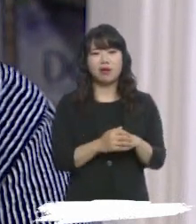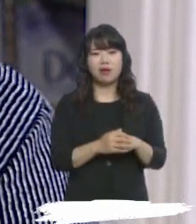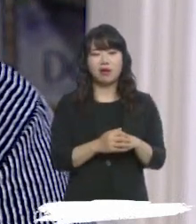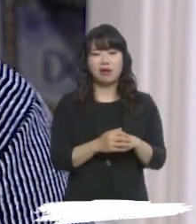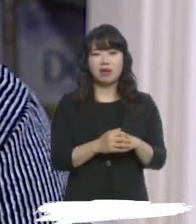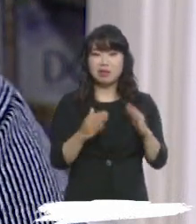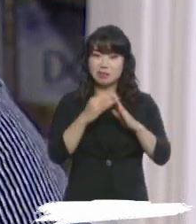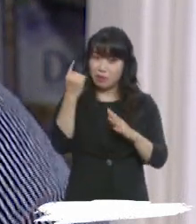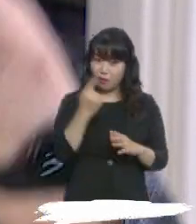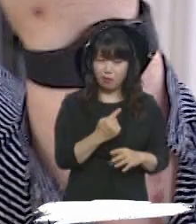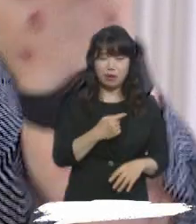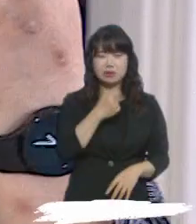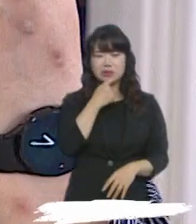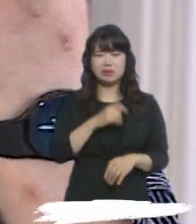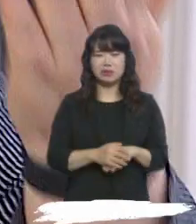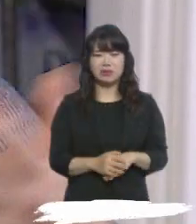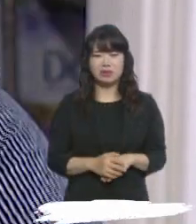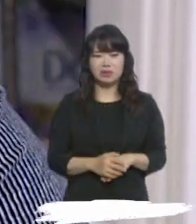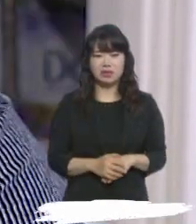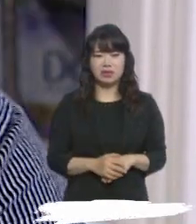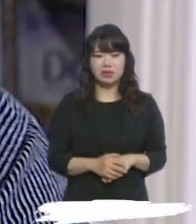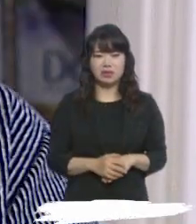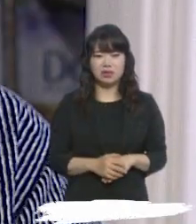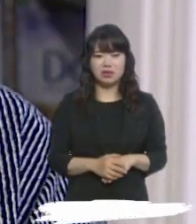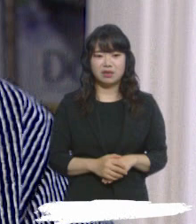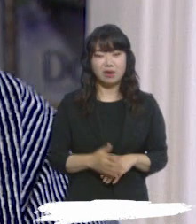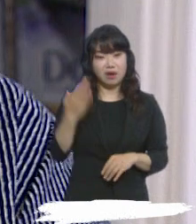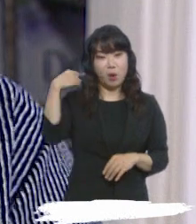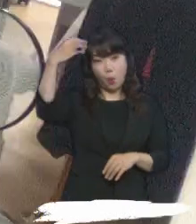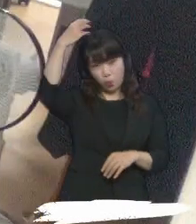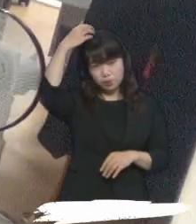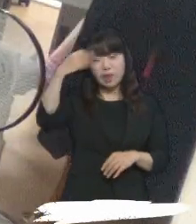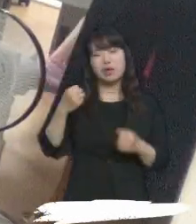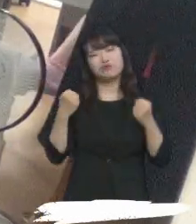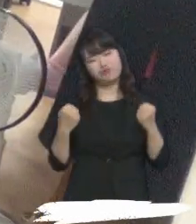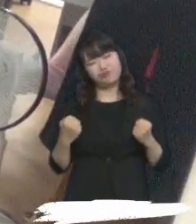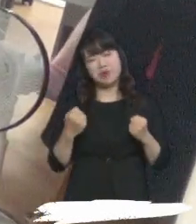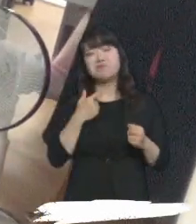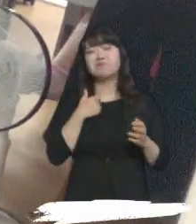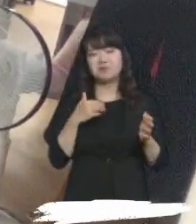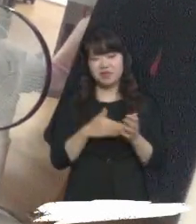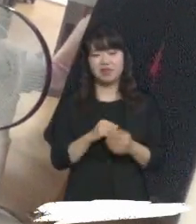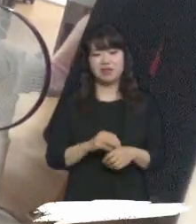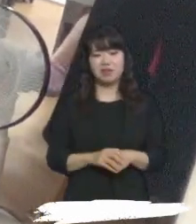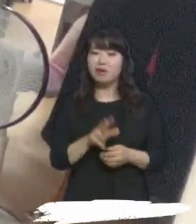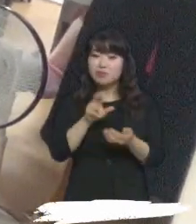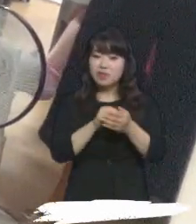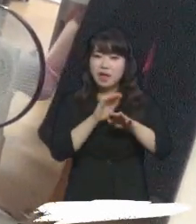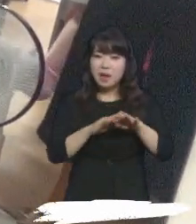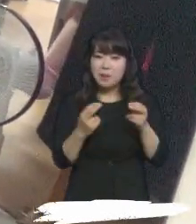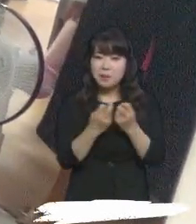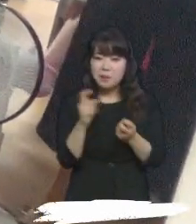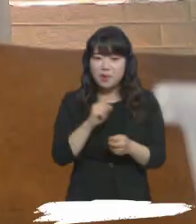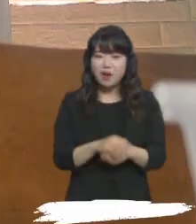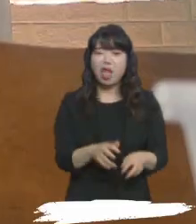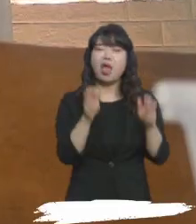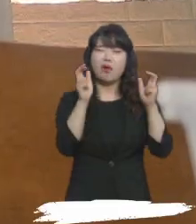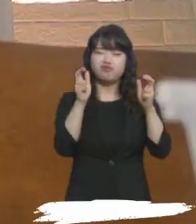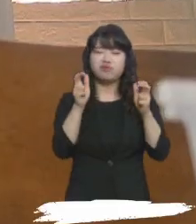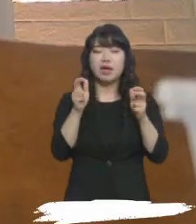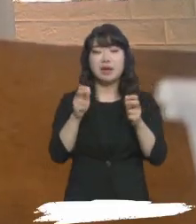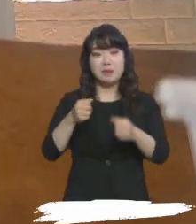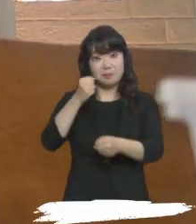싫죠. 그래서 옥상방에서 며칠 동안 있고. 이 같은 문제를 해결하기 위해 에어컨 설치